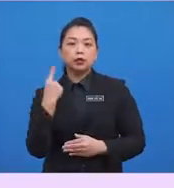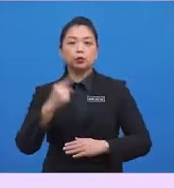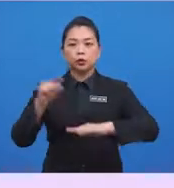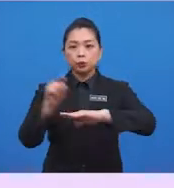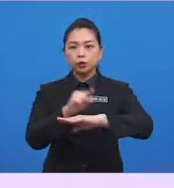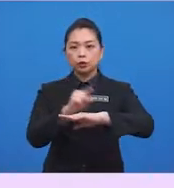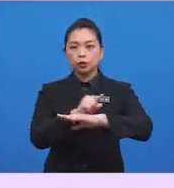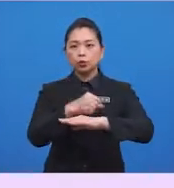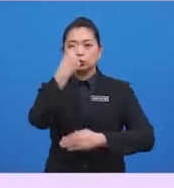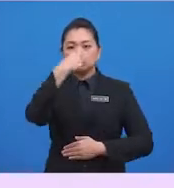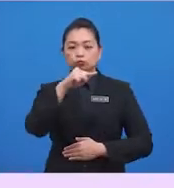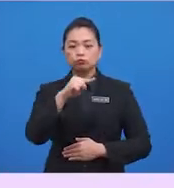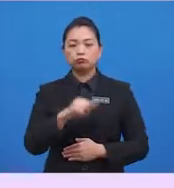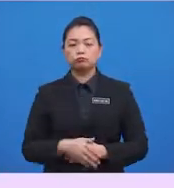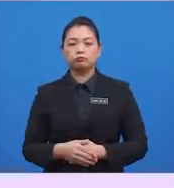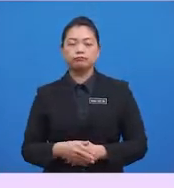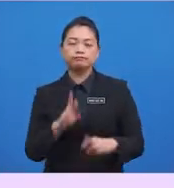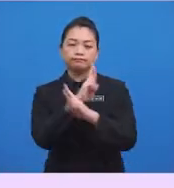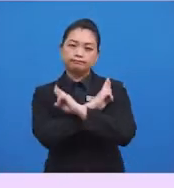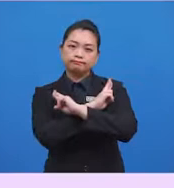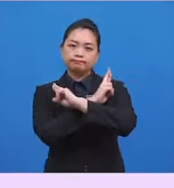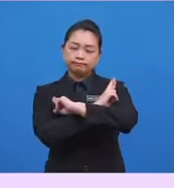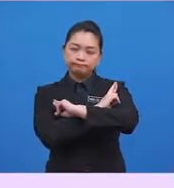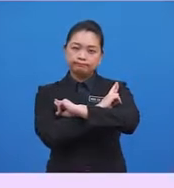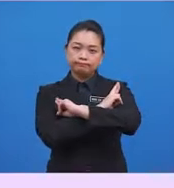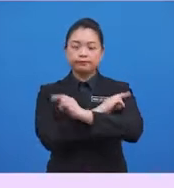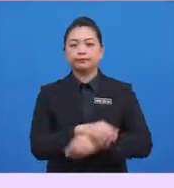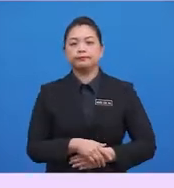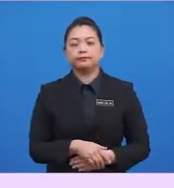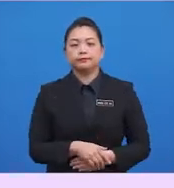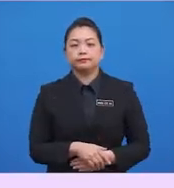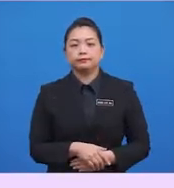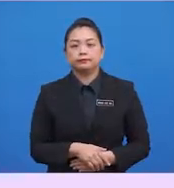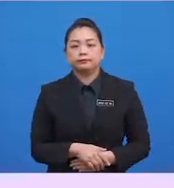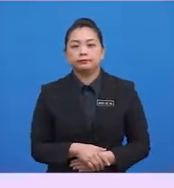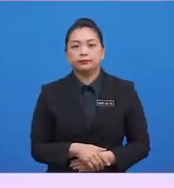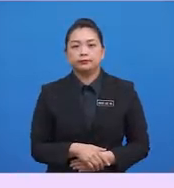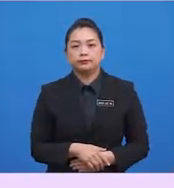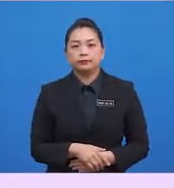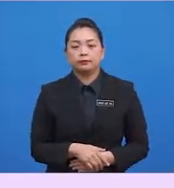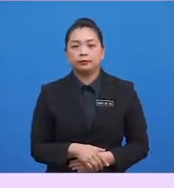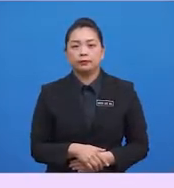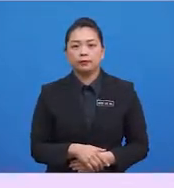digunakan untuk beristirahat dan juga hiasan dalaman.